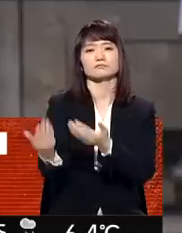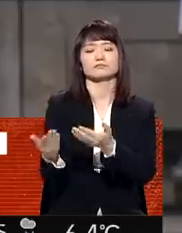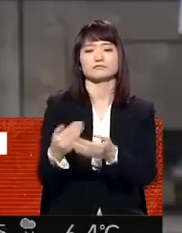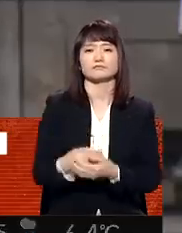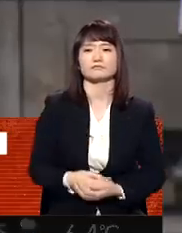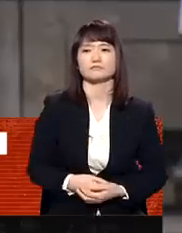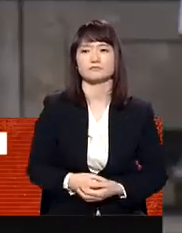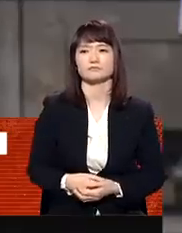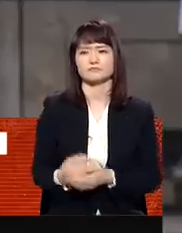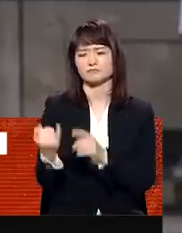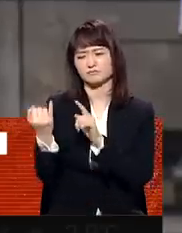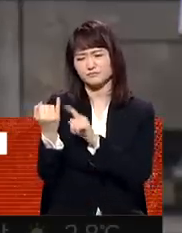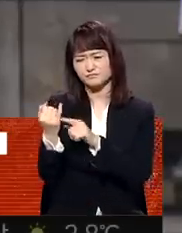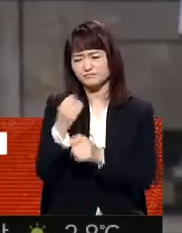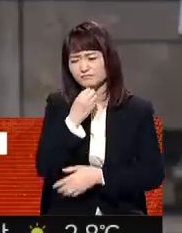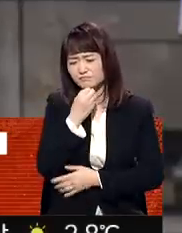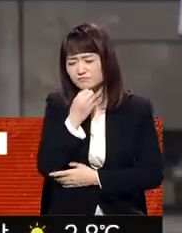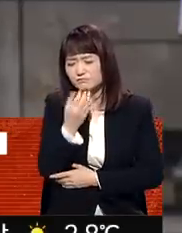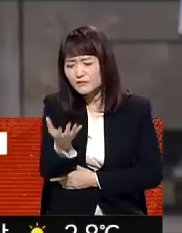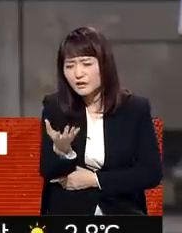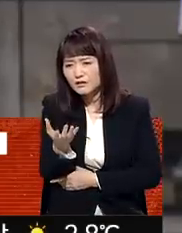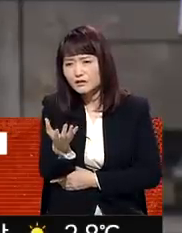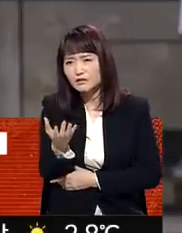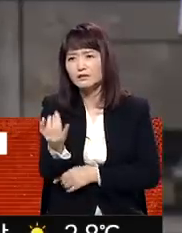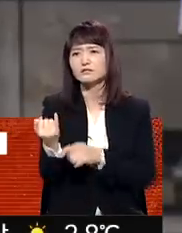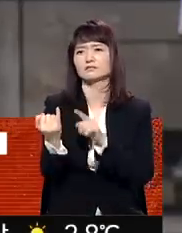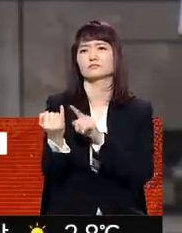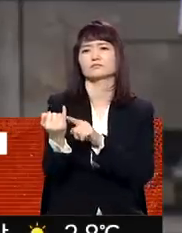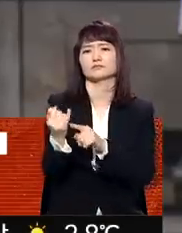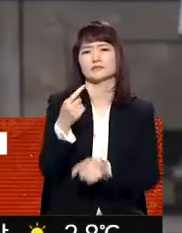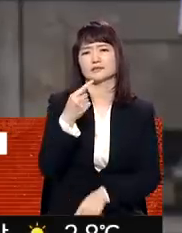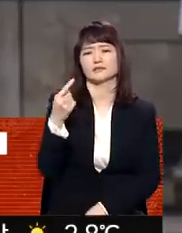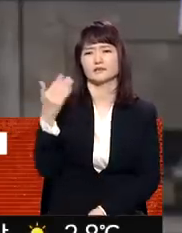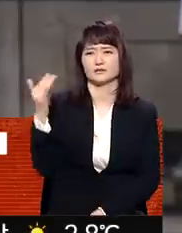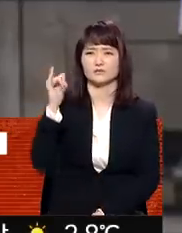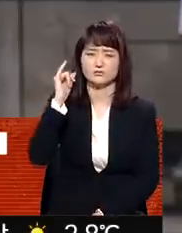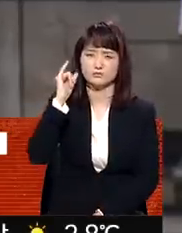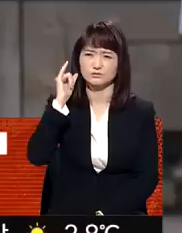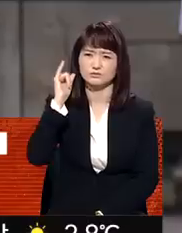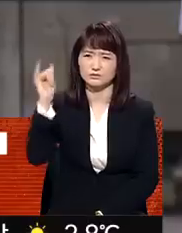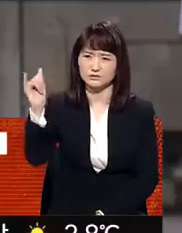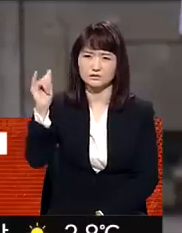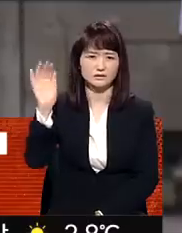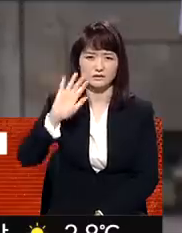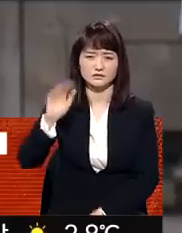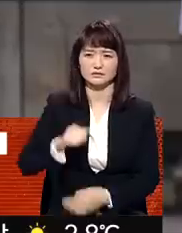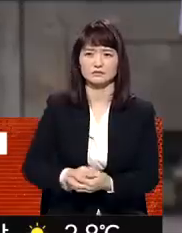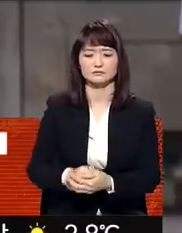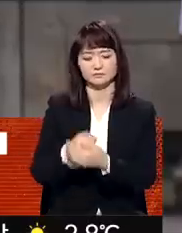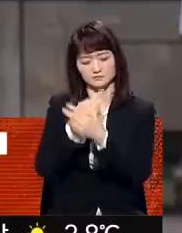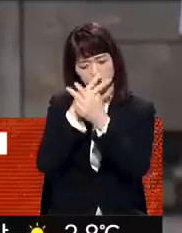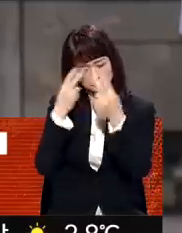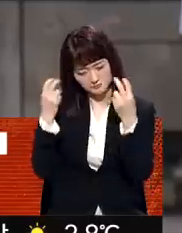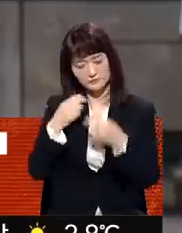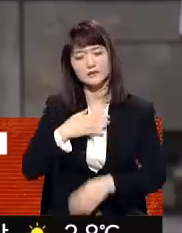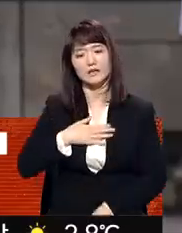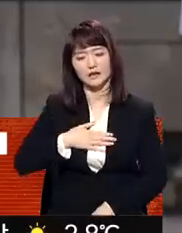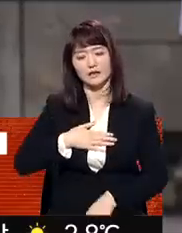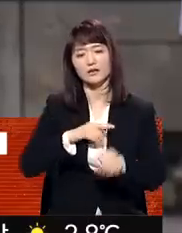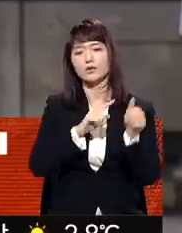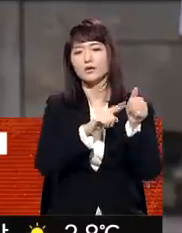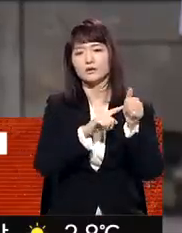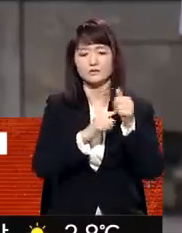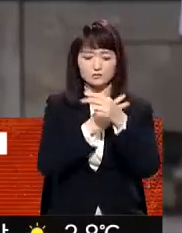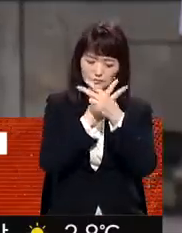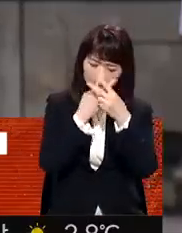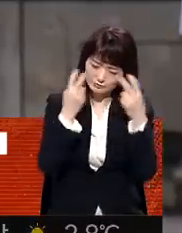그러면 만약에 여성이 토했다 그러면은 아직 아끼는 여성이면 119에 신고했어야 되는데 안 하고 잠자는 걸로 해서 잠잤다 이렇게